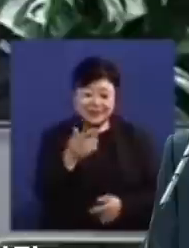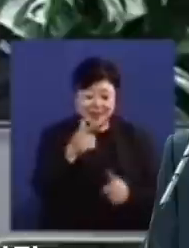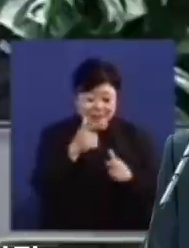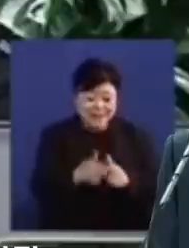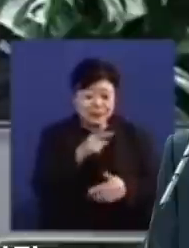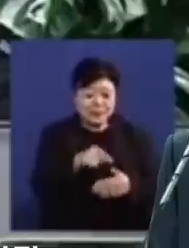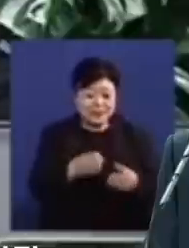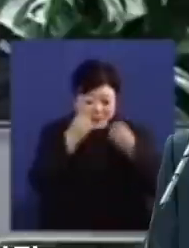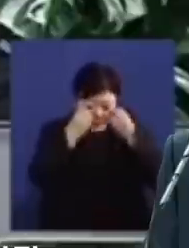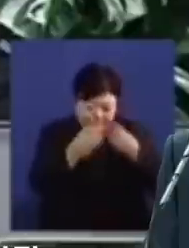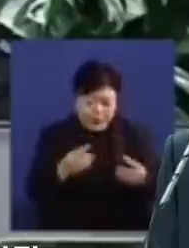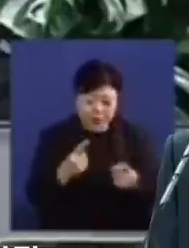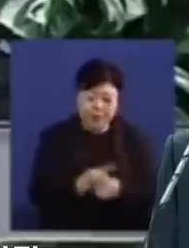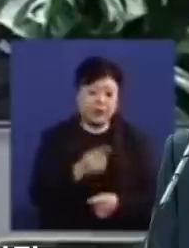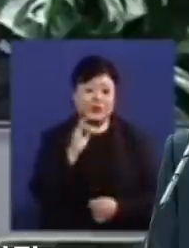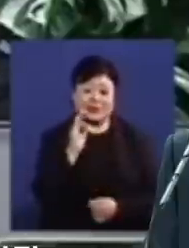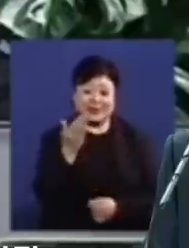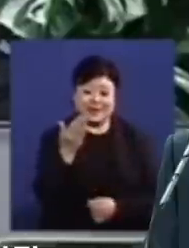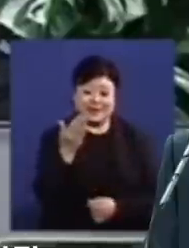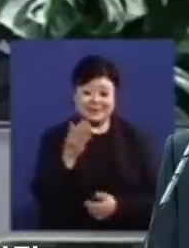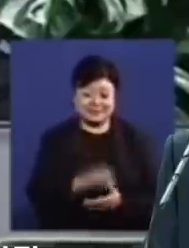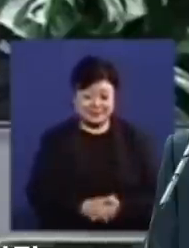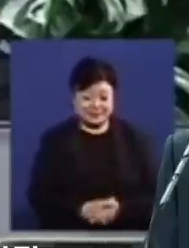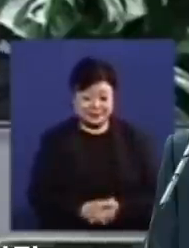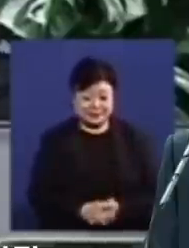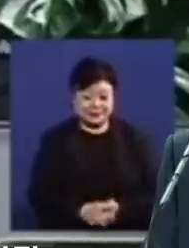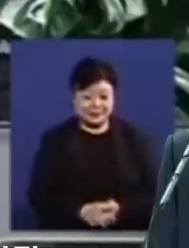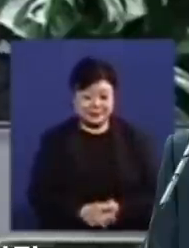예수님 안에서 새것이 되었었어요.